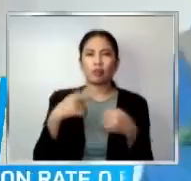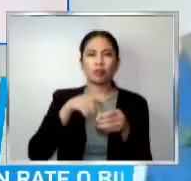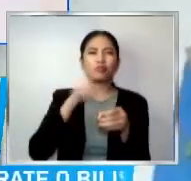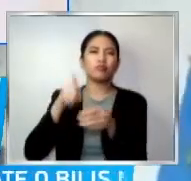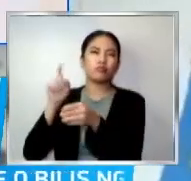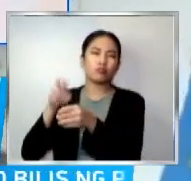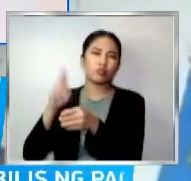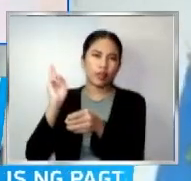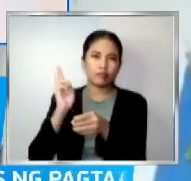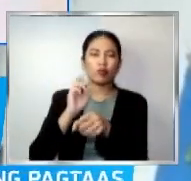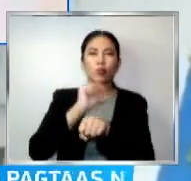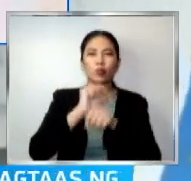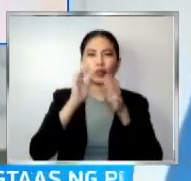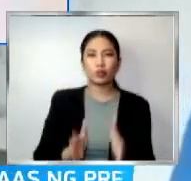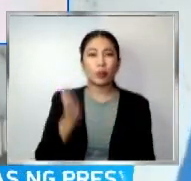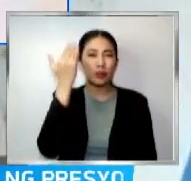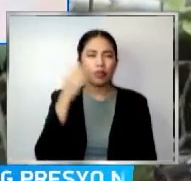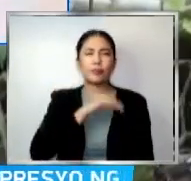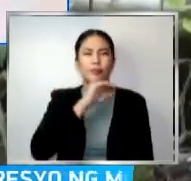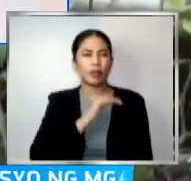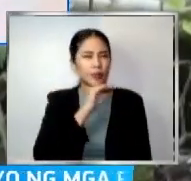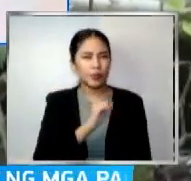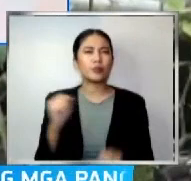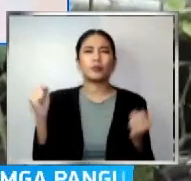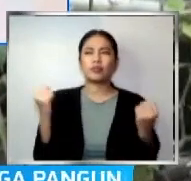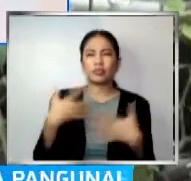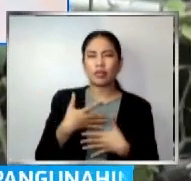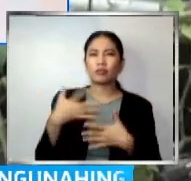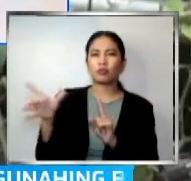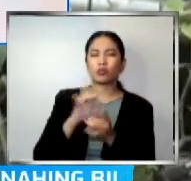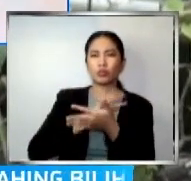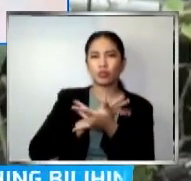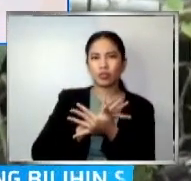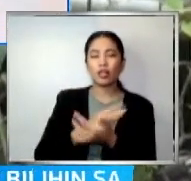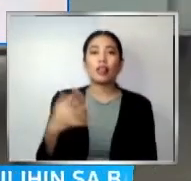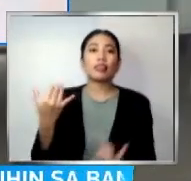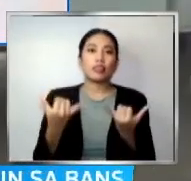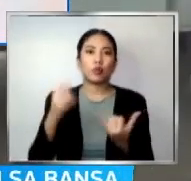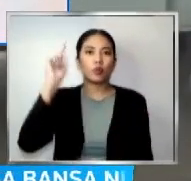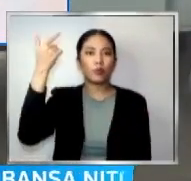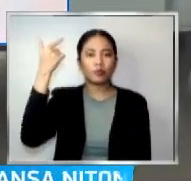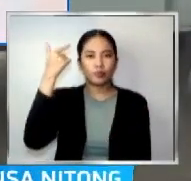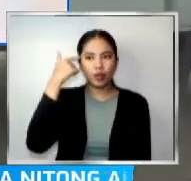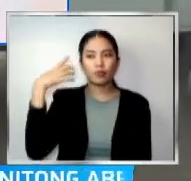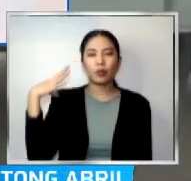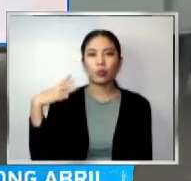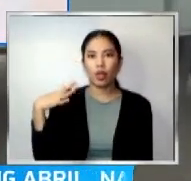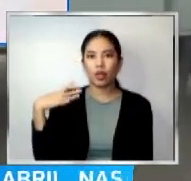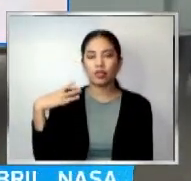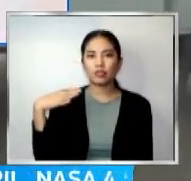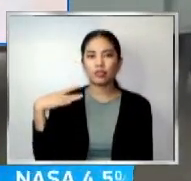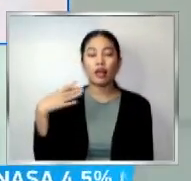COVID-19. Naghihintay man ng solusyon ang Zamboanga City na may 1,634 active cases sa ngayon. Ang hiling nila, isiilalim